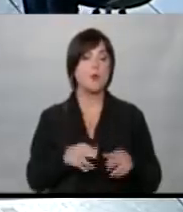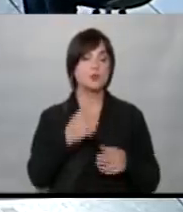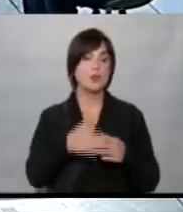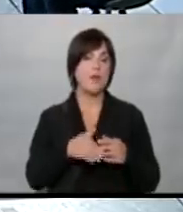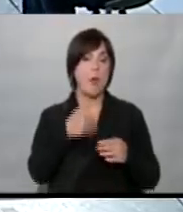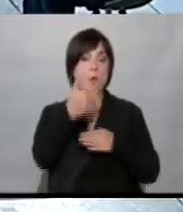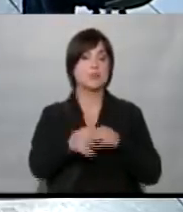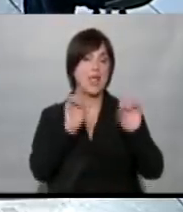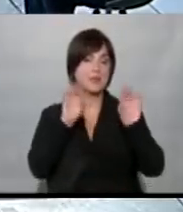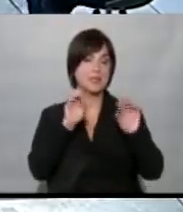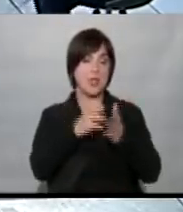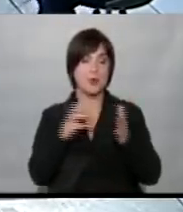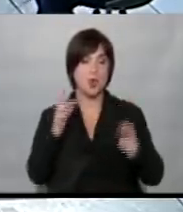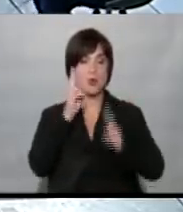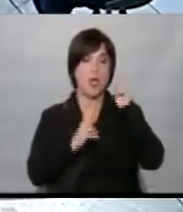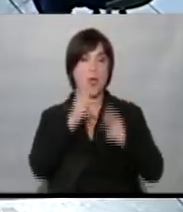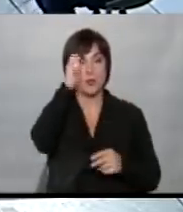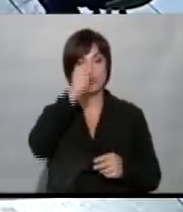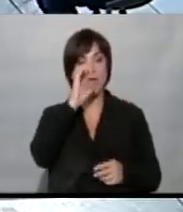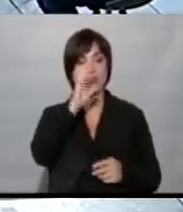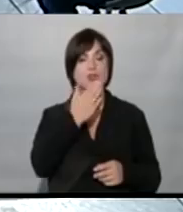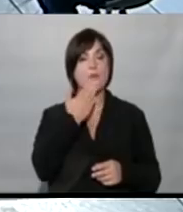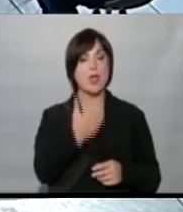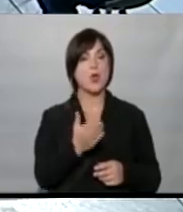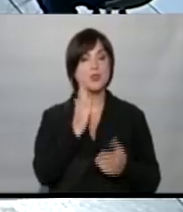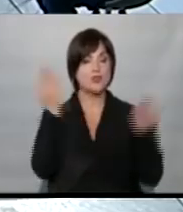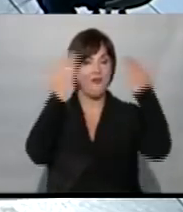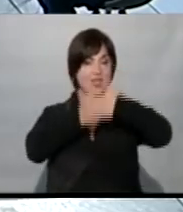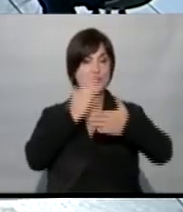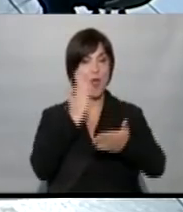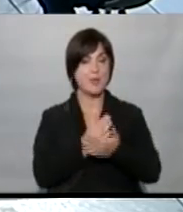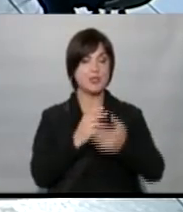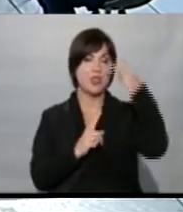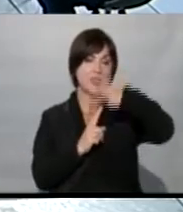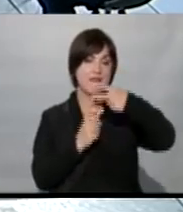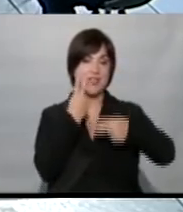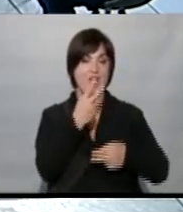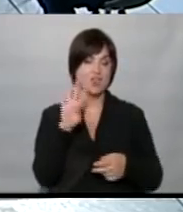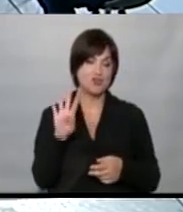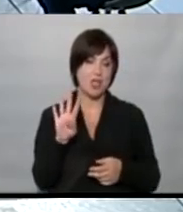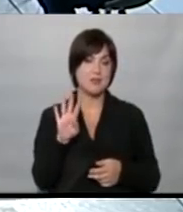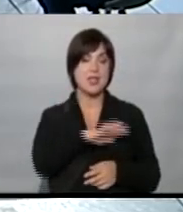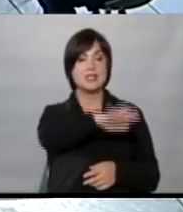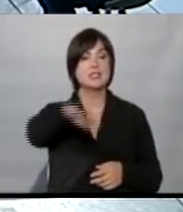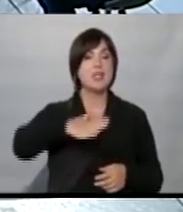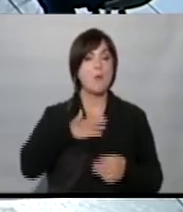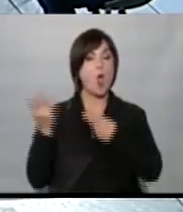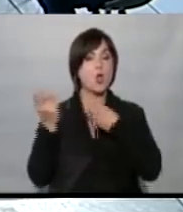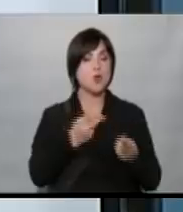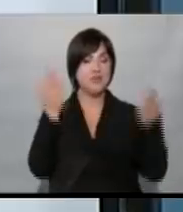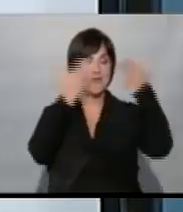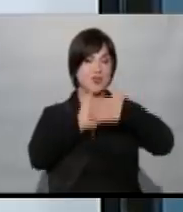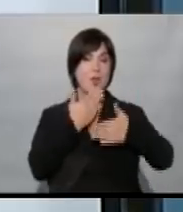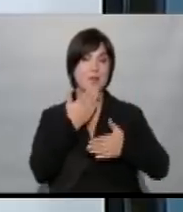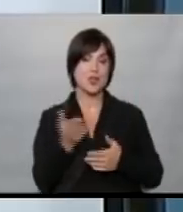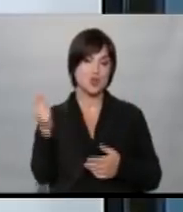тоа и после емисијата. Почитувани гледачи, ви благодарам што вечерва бевте со Телевизија 24. На сите мои гости вечерва